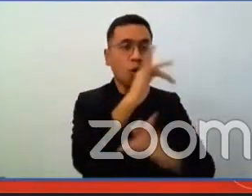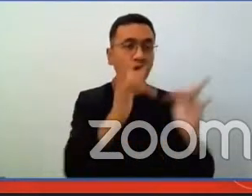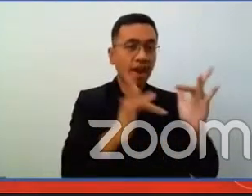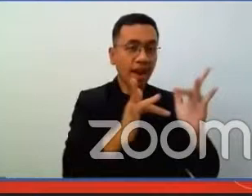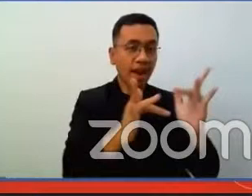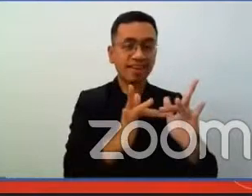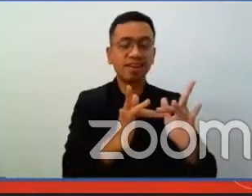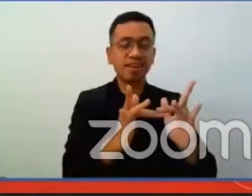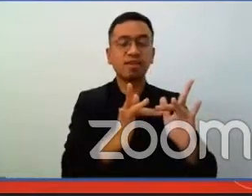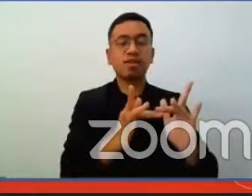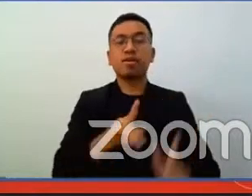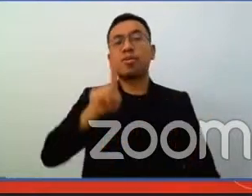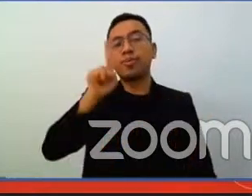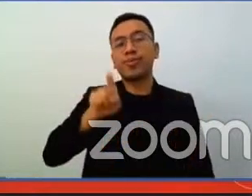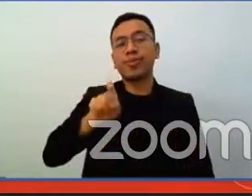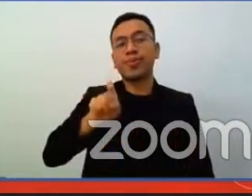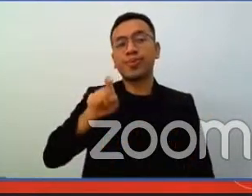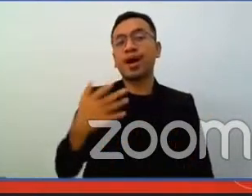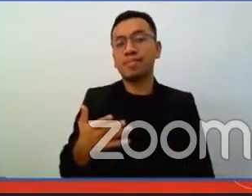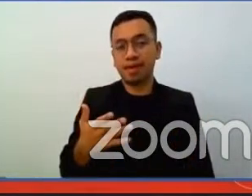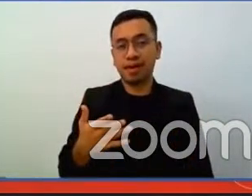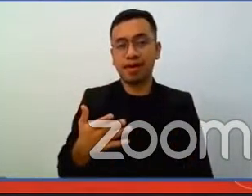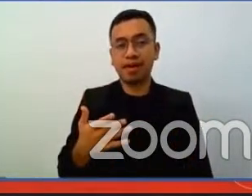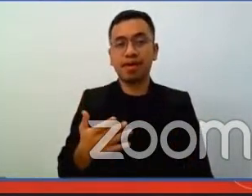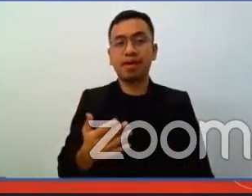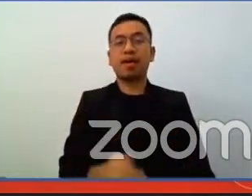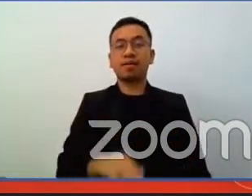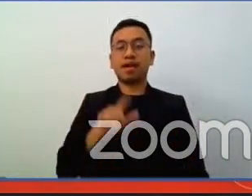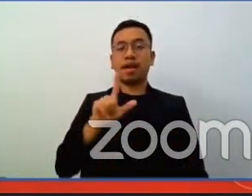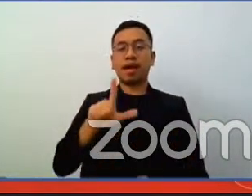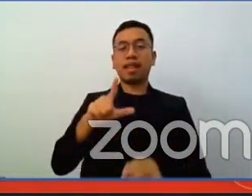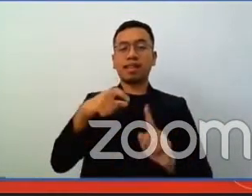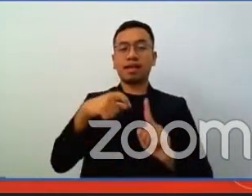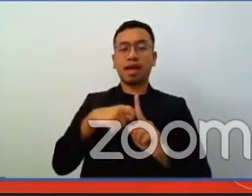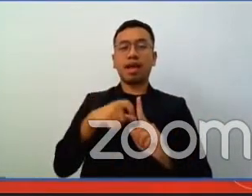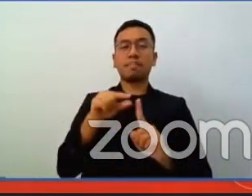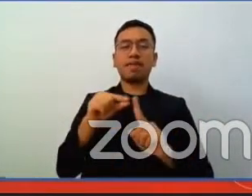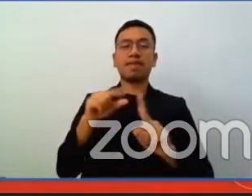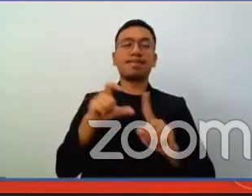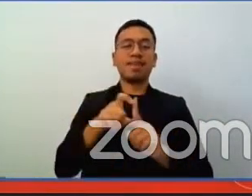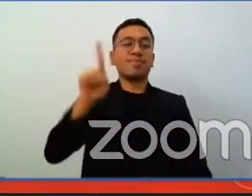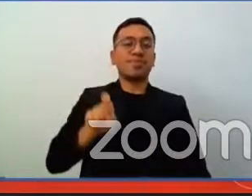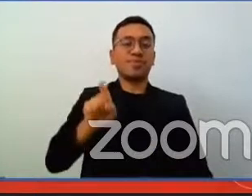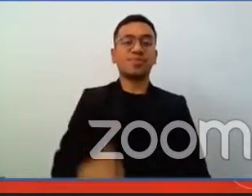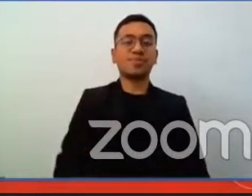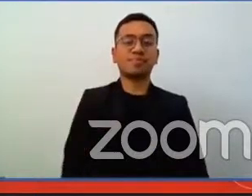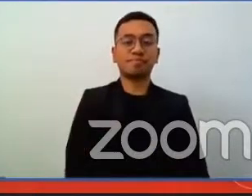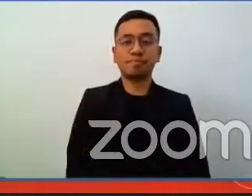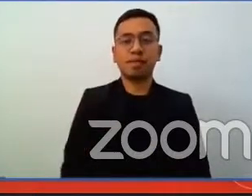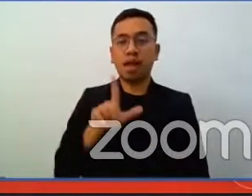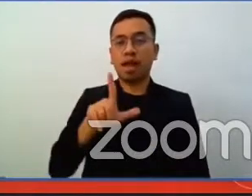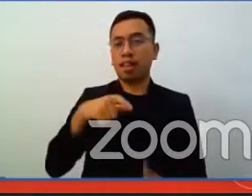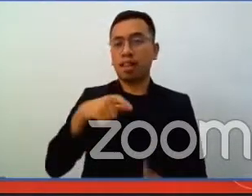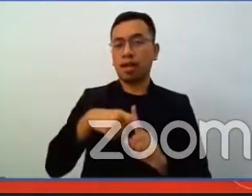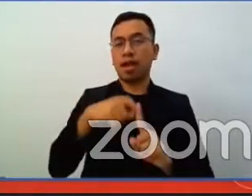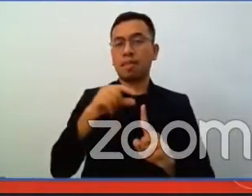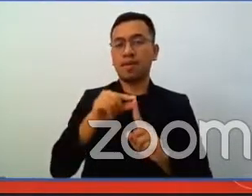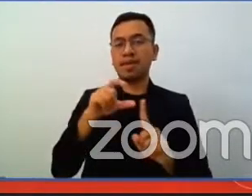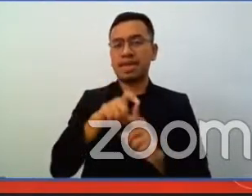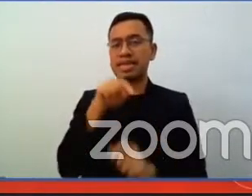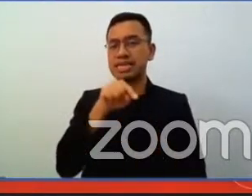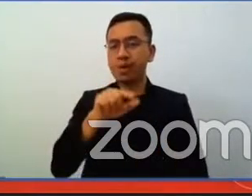maka diperlukan ada namanya lembar kerja peserta didik yang memang di dalamnya menuntut